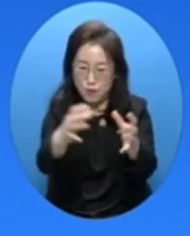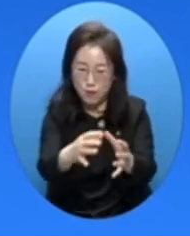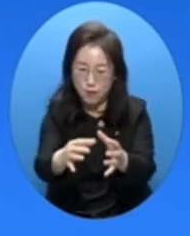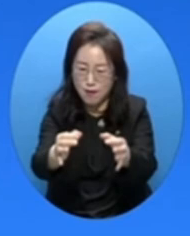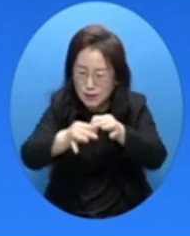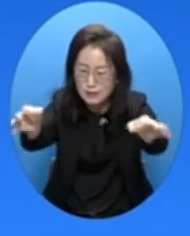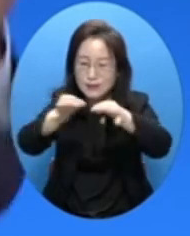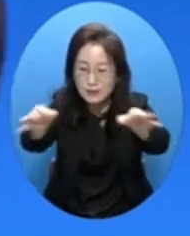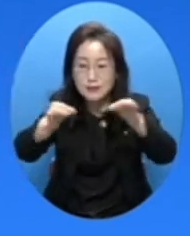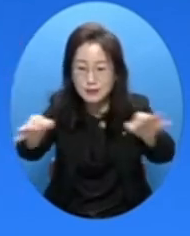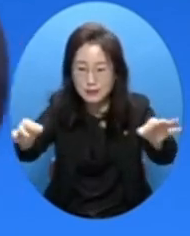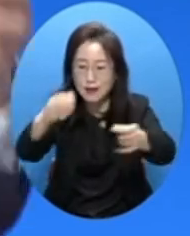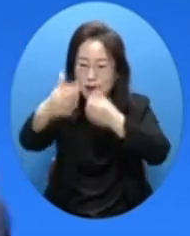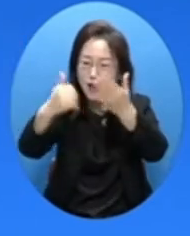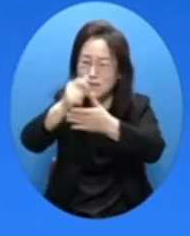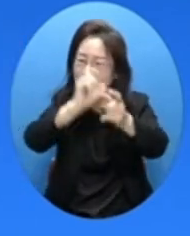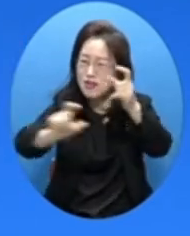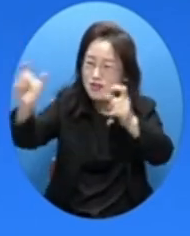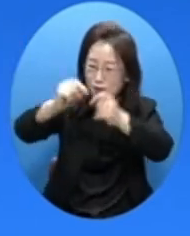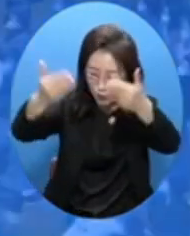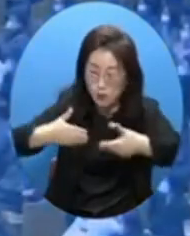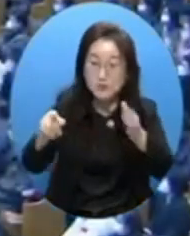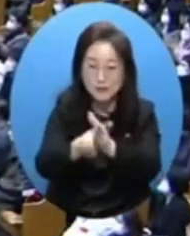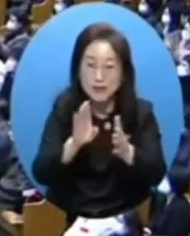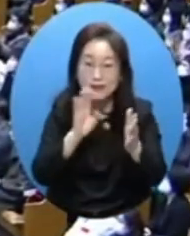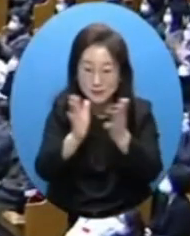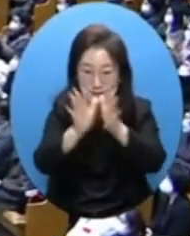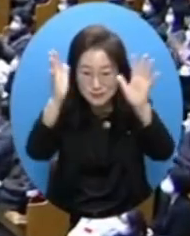도와드리자. 하나님께서 더 크게 부어주실 것이다. 할렐루야.